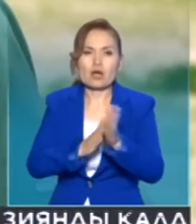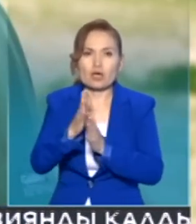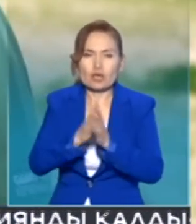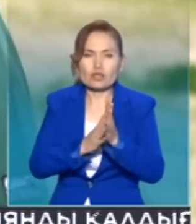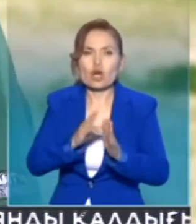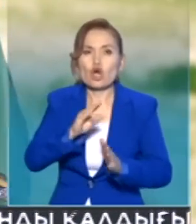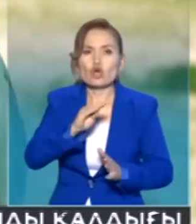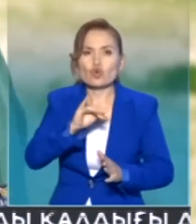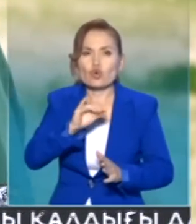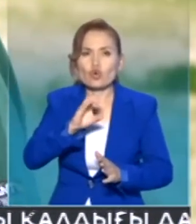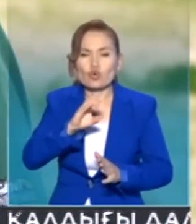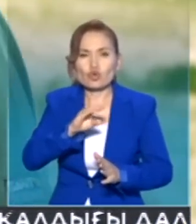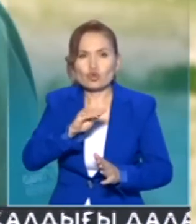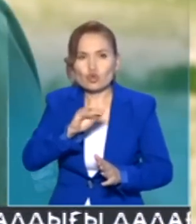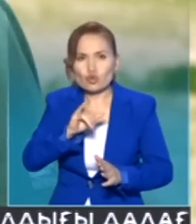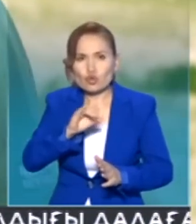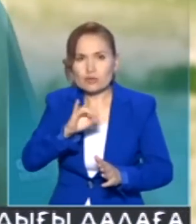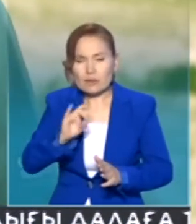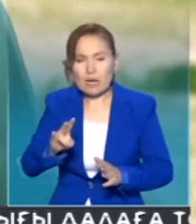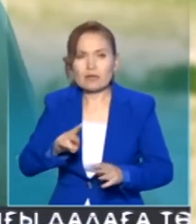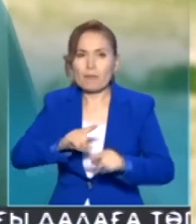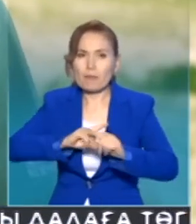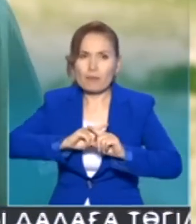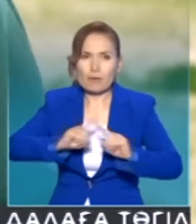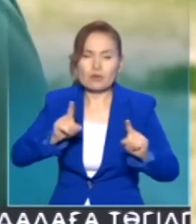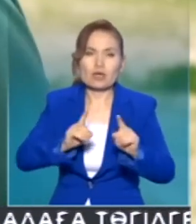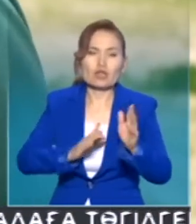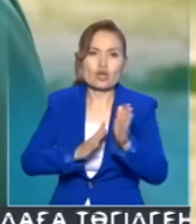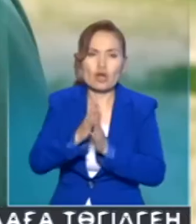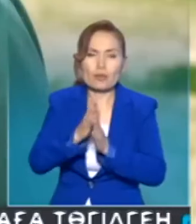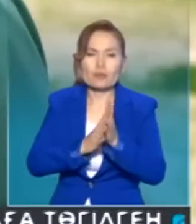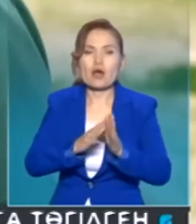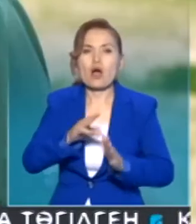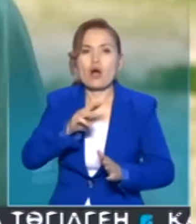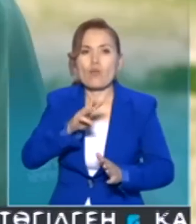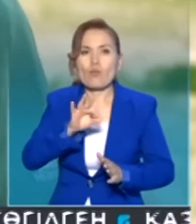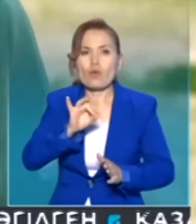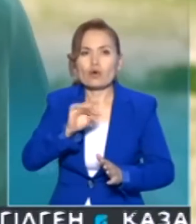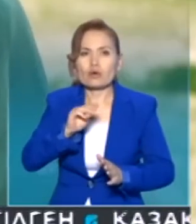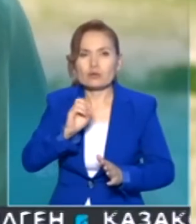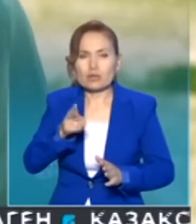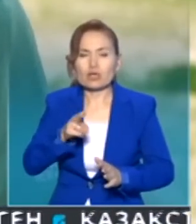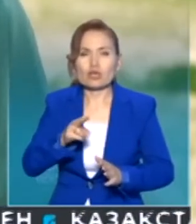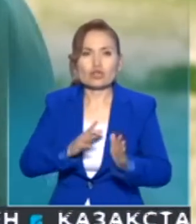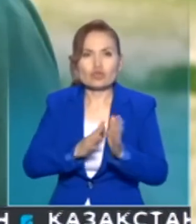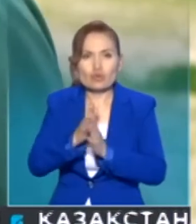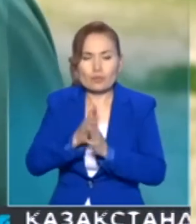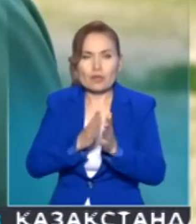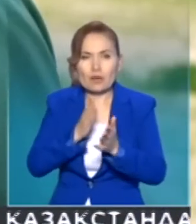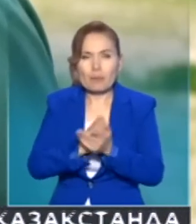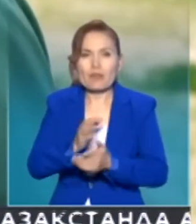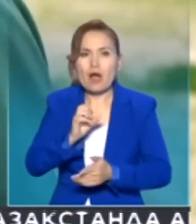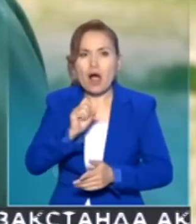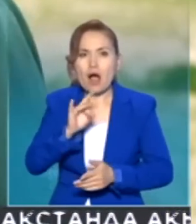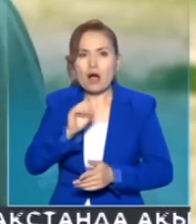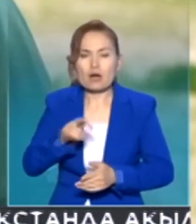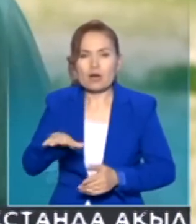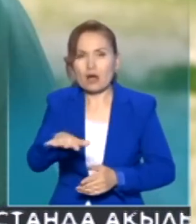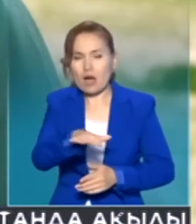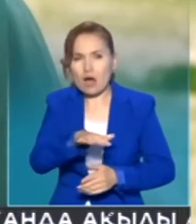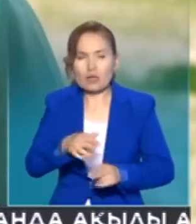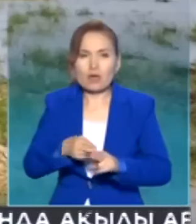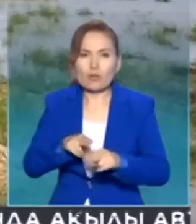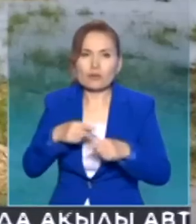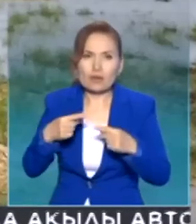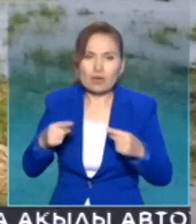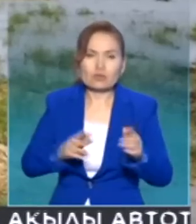жусанды шағыр, өсімдіктер бар, еркек шөптеріміз бар, мортық деген шөптеріміз бар. Өзіміздің негізгі Арал өңірінде 350 өсімдік түрі